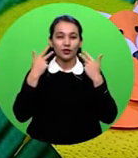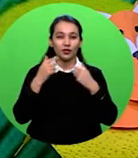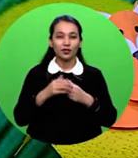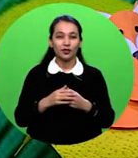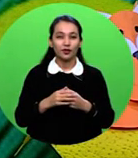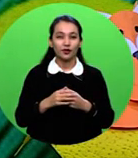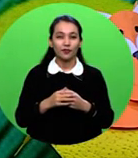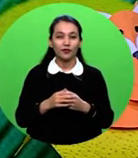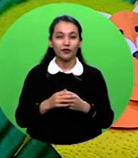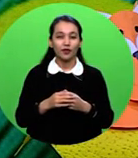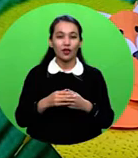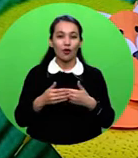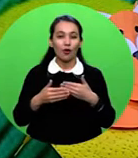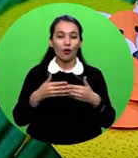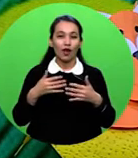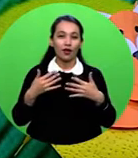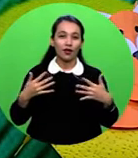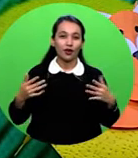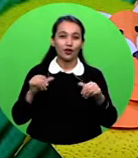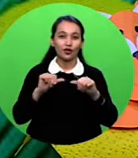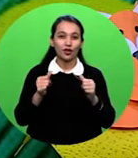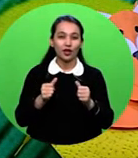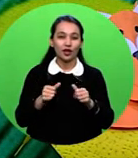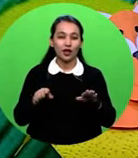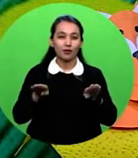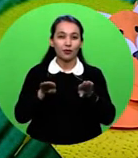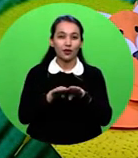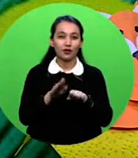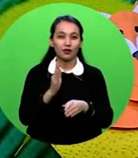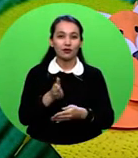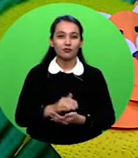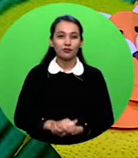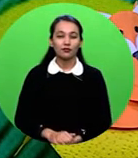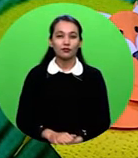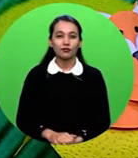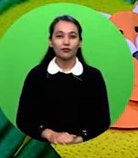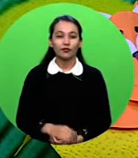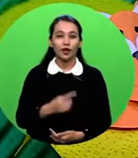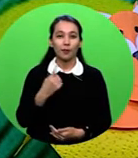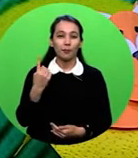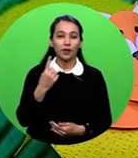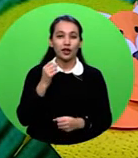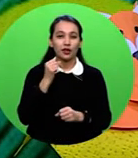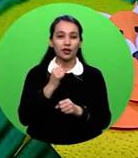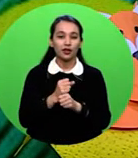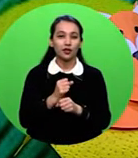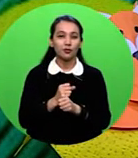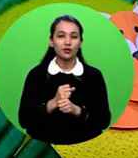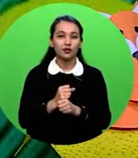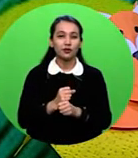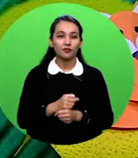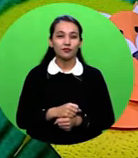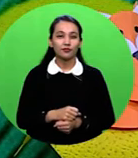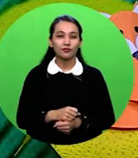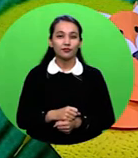mushukchamizni bo'laklarini birlashtirib yelimlab chiqamiz. Birinchi bajaradigan